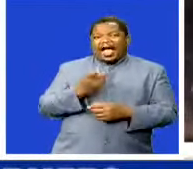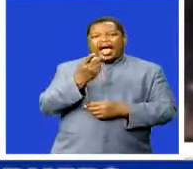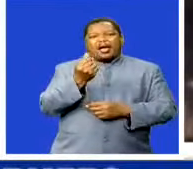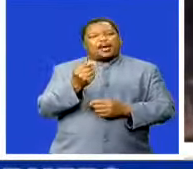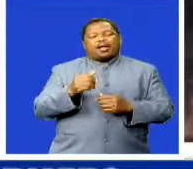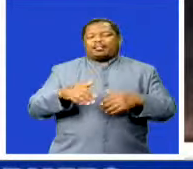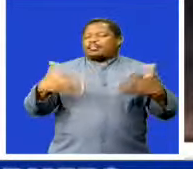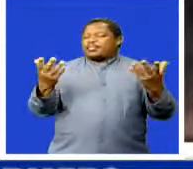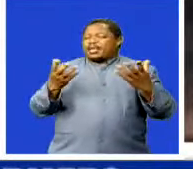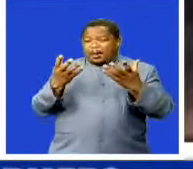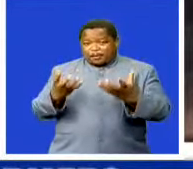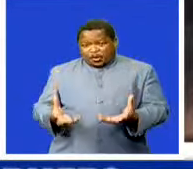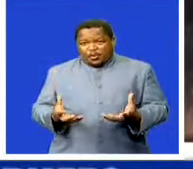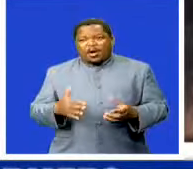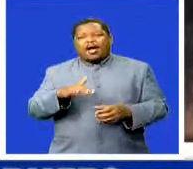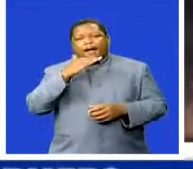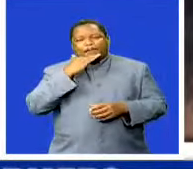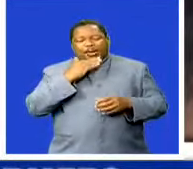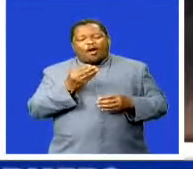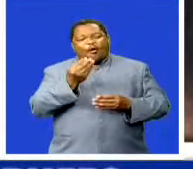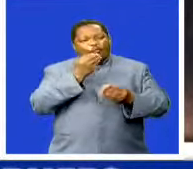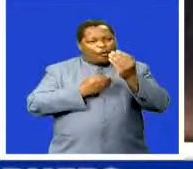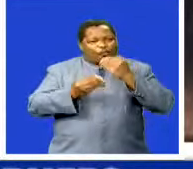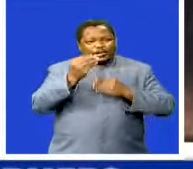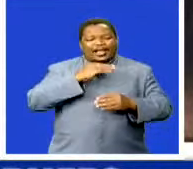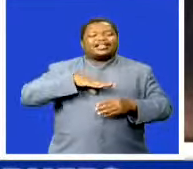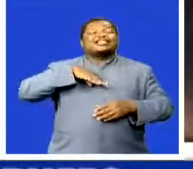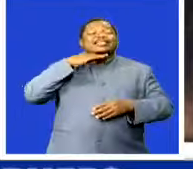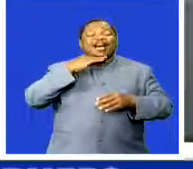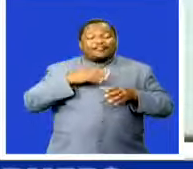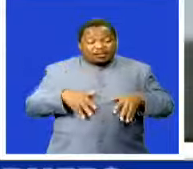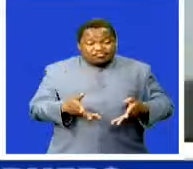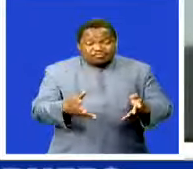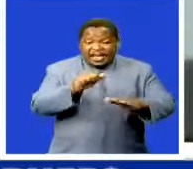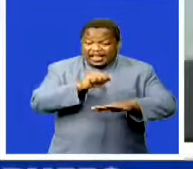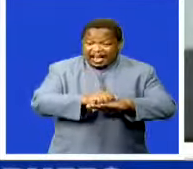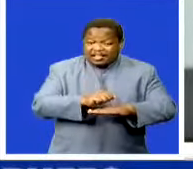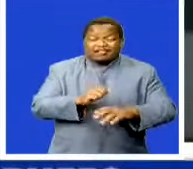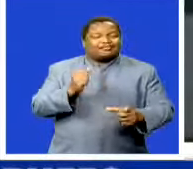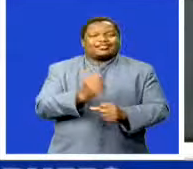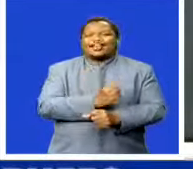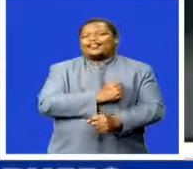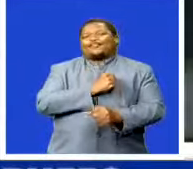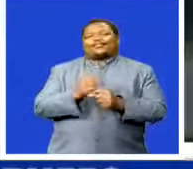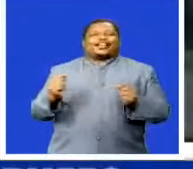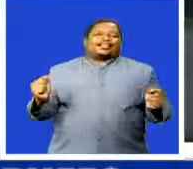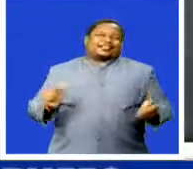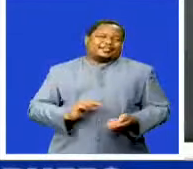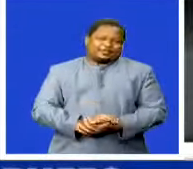ukuthi bakhone kusekela live libe nekudla lokwanele. Tindzabeni Eswatini TV kubika Themkosi Mavimbela